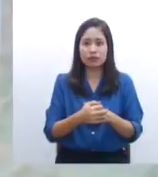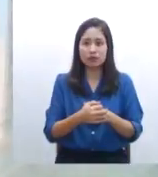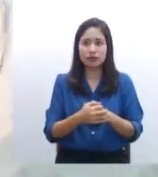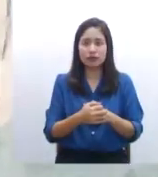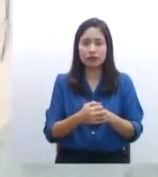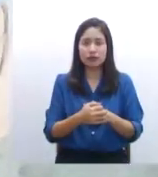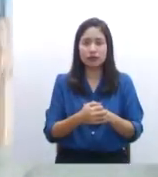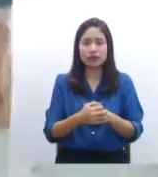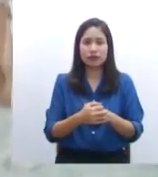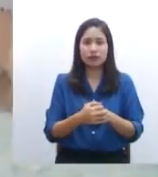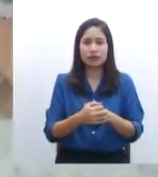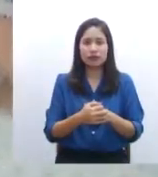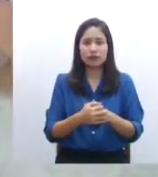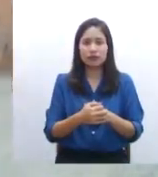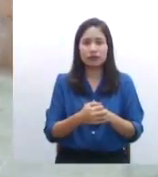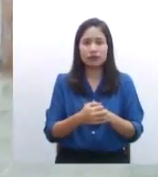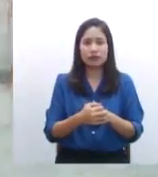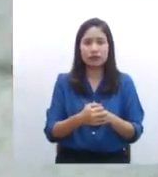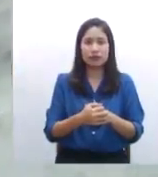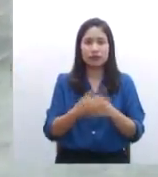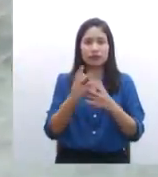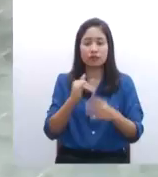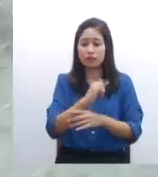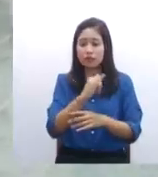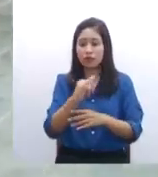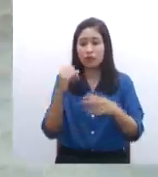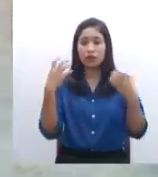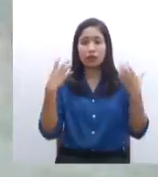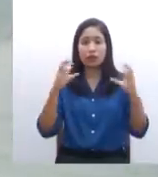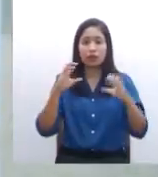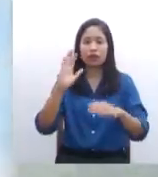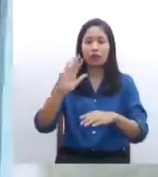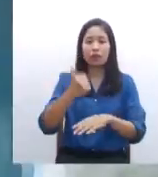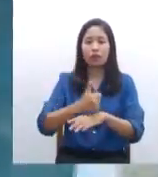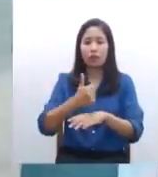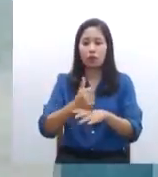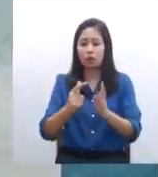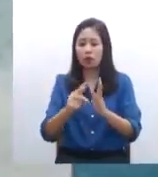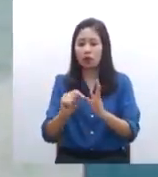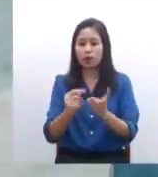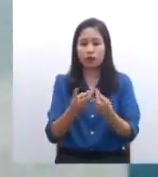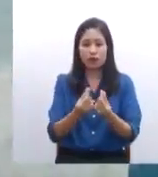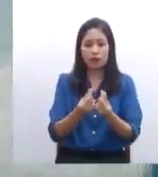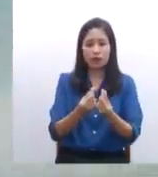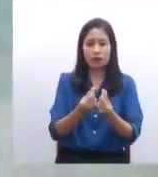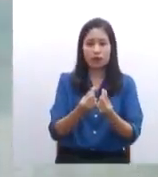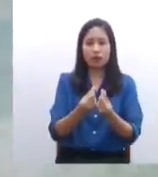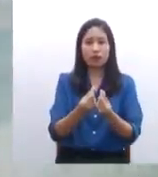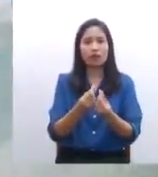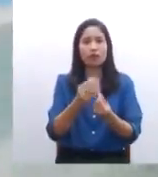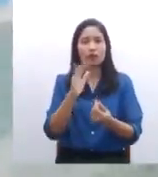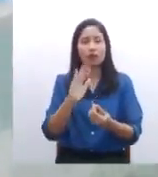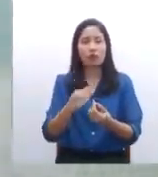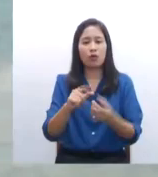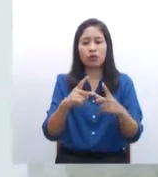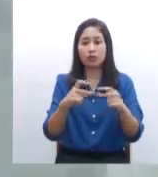นอกจากนี้มีการตรวจราชการของผู้อำนวยการสำนักงานเขตพื้นที่การศึกษาประถมศึกษาเพชรบูรณ์เขต